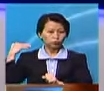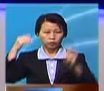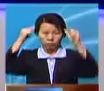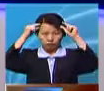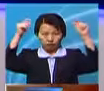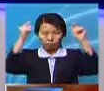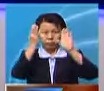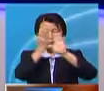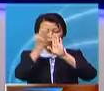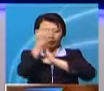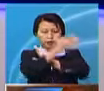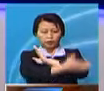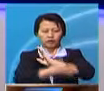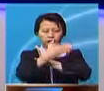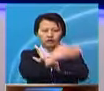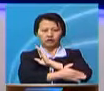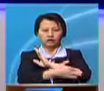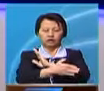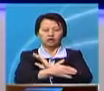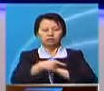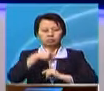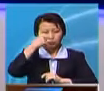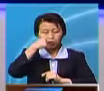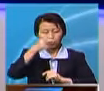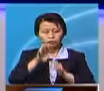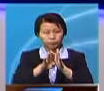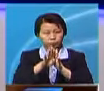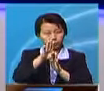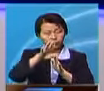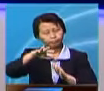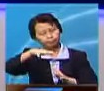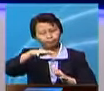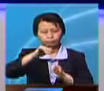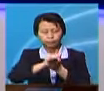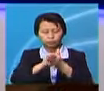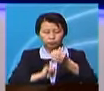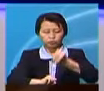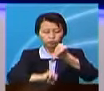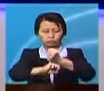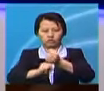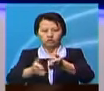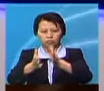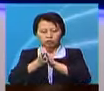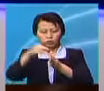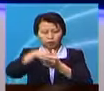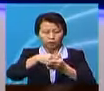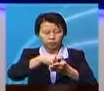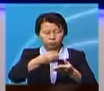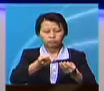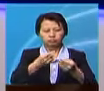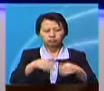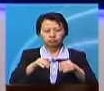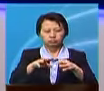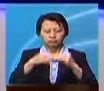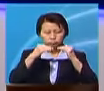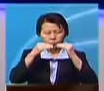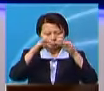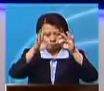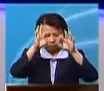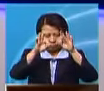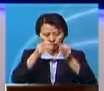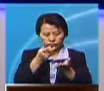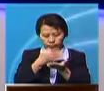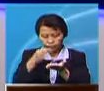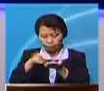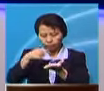Bank Negara Malaysia BNM, Datuk Muhammad Ibrahim berkata prestasi sederhana itu disokong permintaan domestik. Pemulihan berperingkat dalam